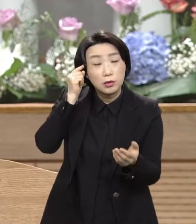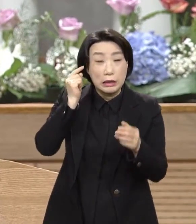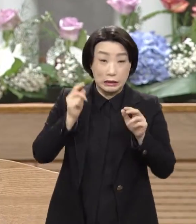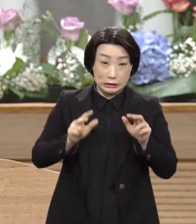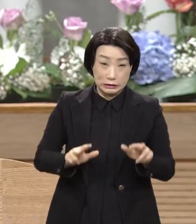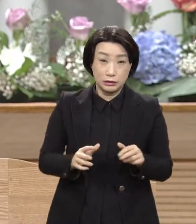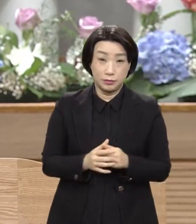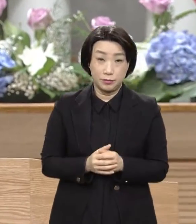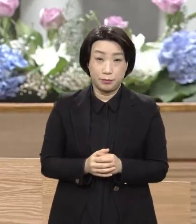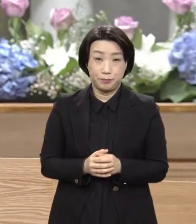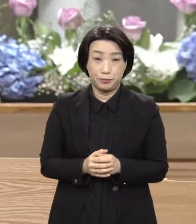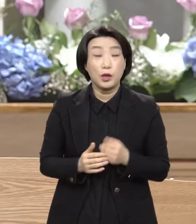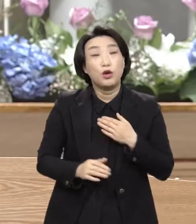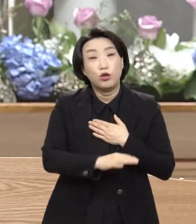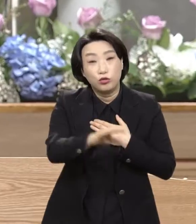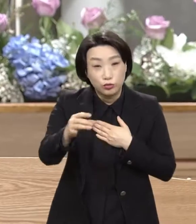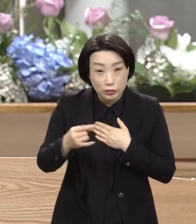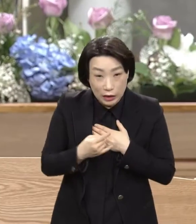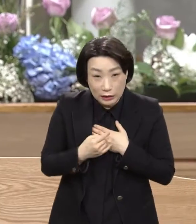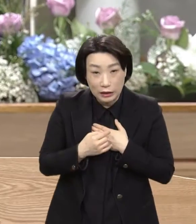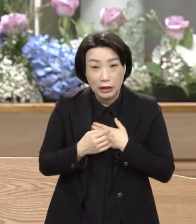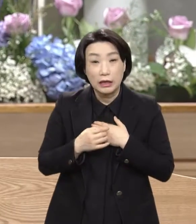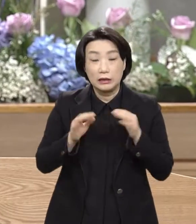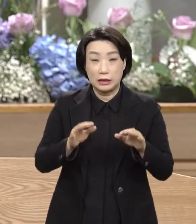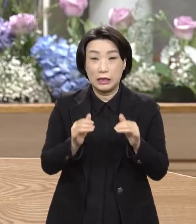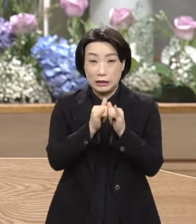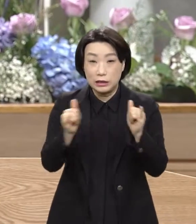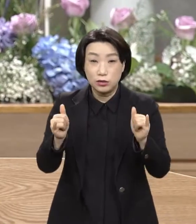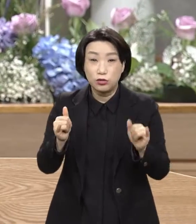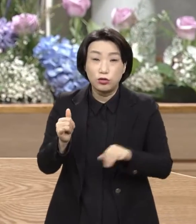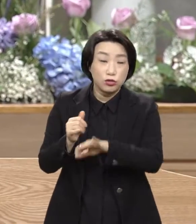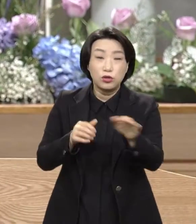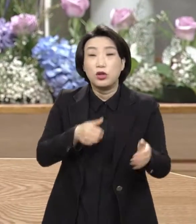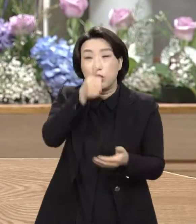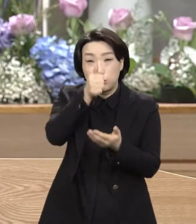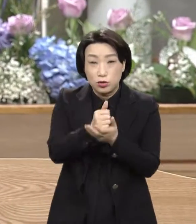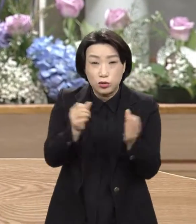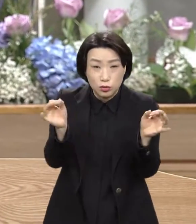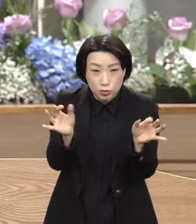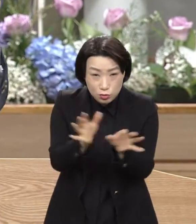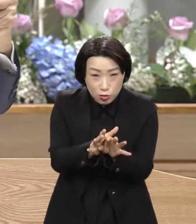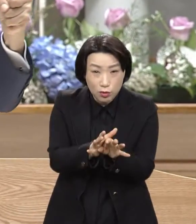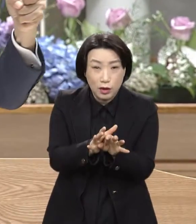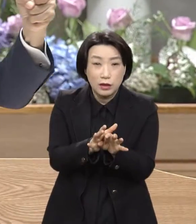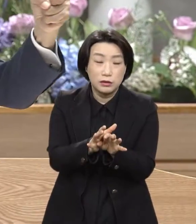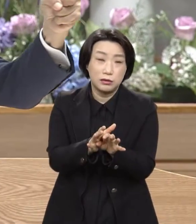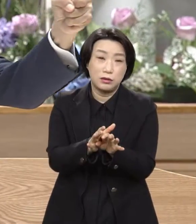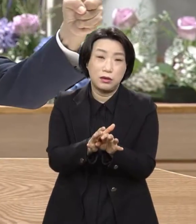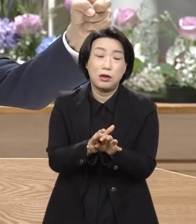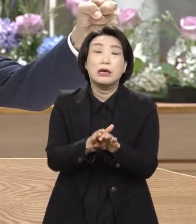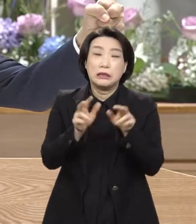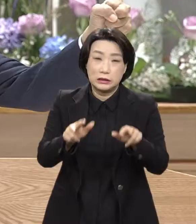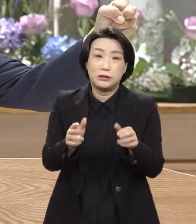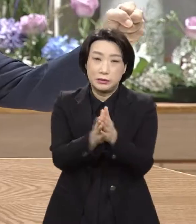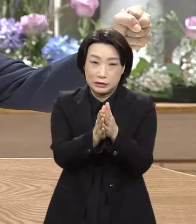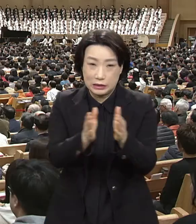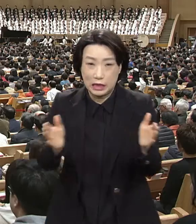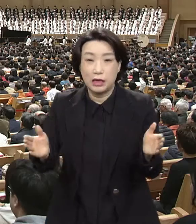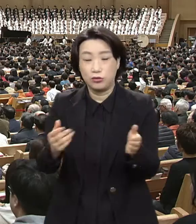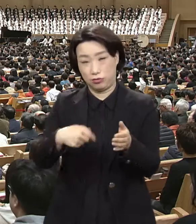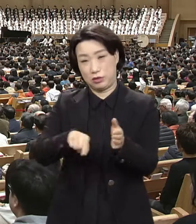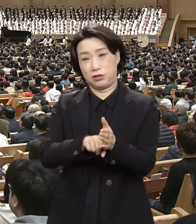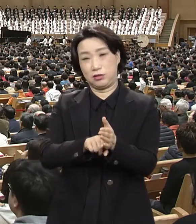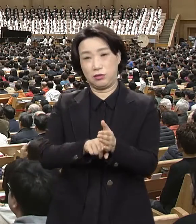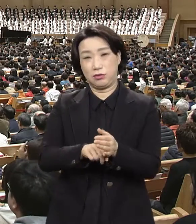지금 우리에게 인류의 속죄의 보따리를 지금 풀기 시작한다 이